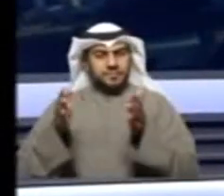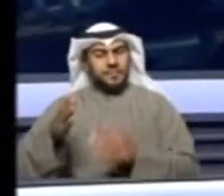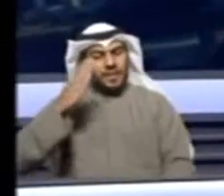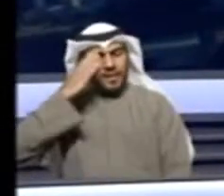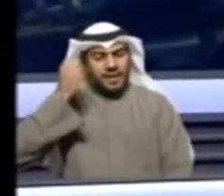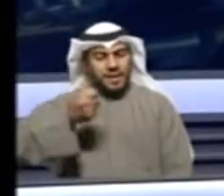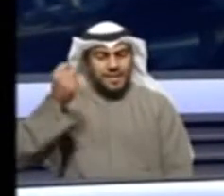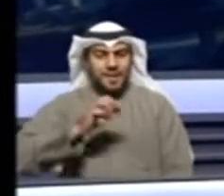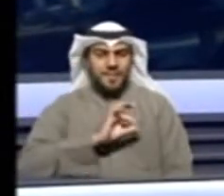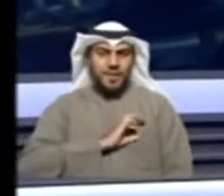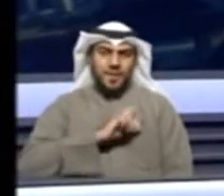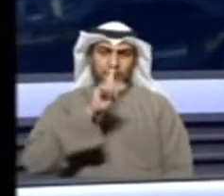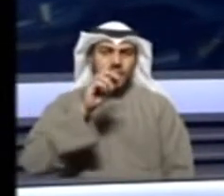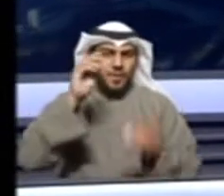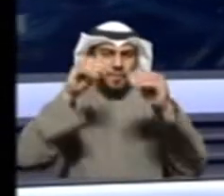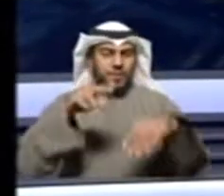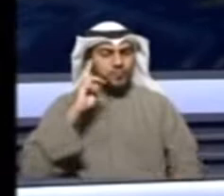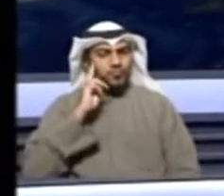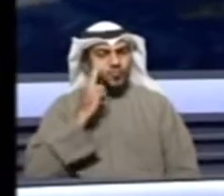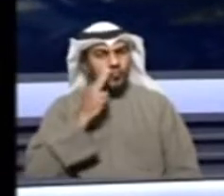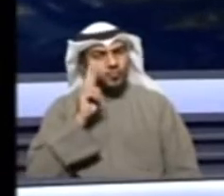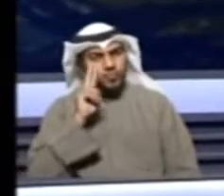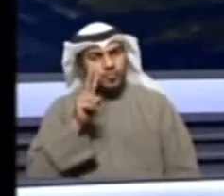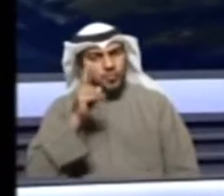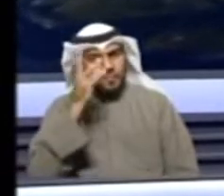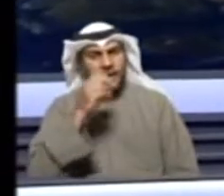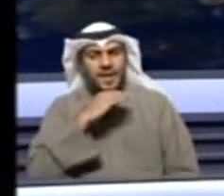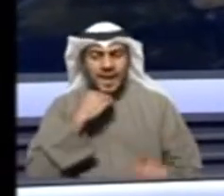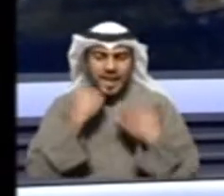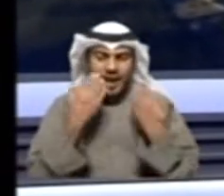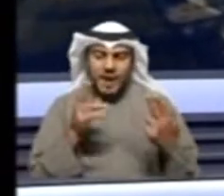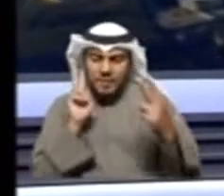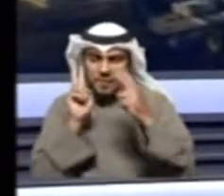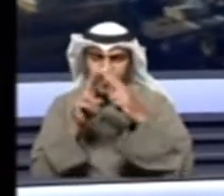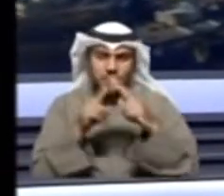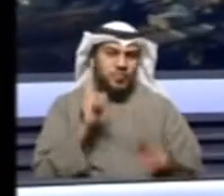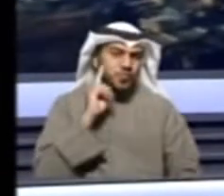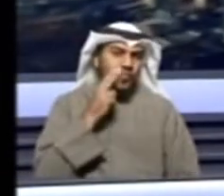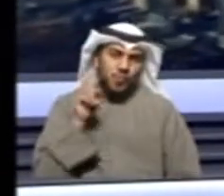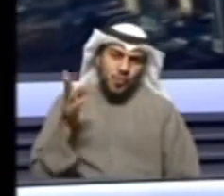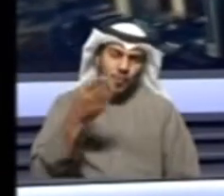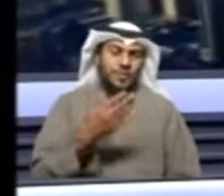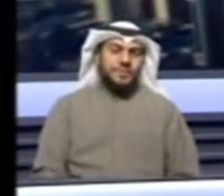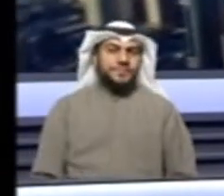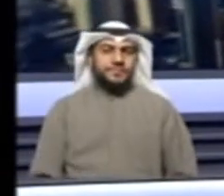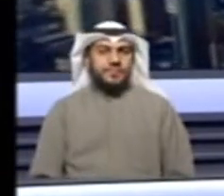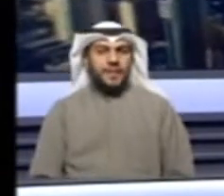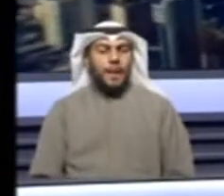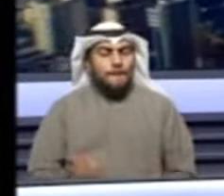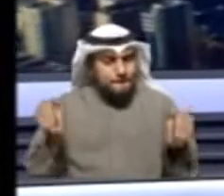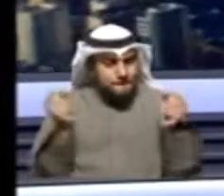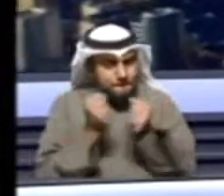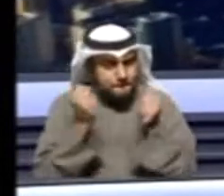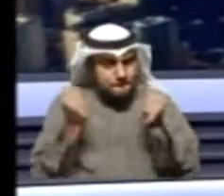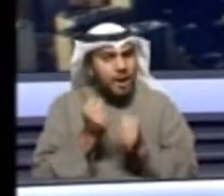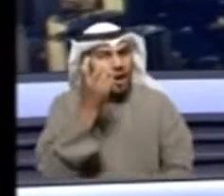السلام عليكم ورحمة الله وبركاته أعزائي المشاهدين، مساكم الله بالخير في نشرتنا الجوية لهذا المساء. أجواء لا تزال أجواء باردة في الليل خاصة